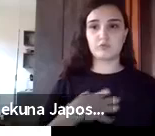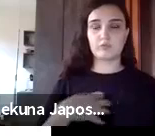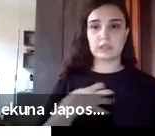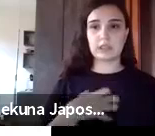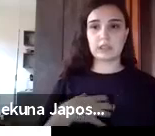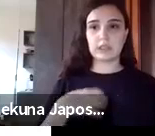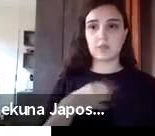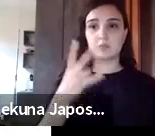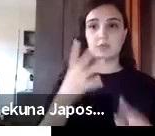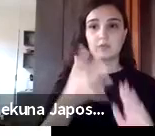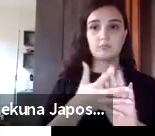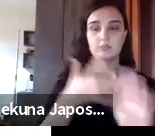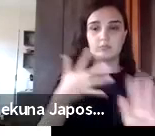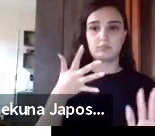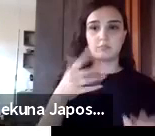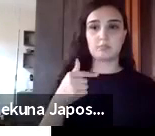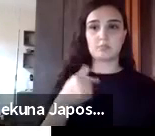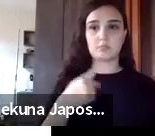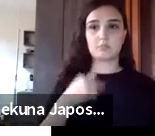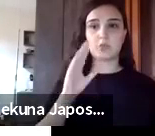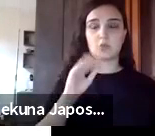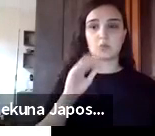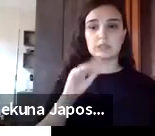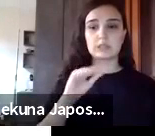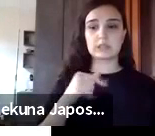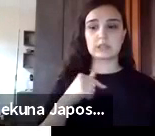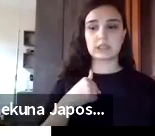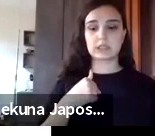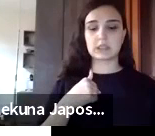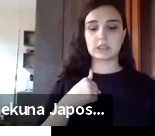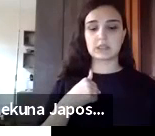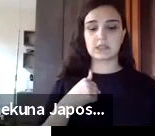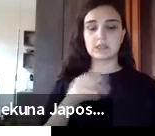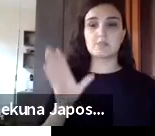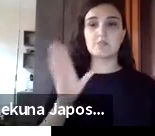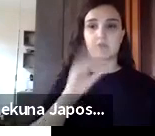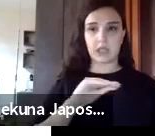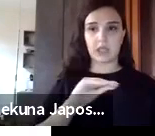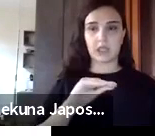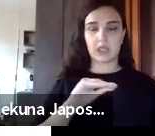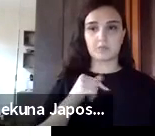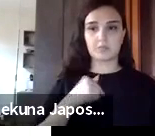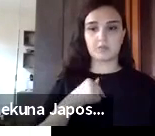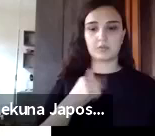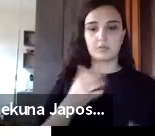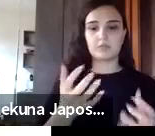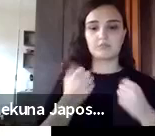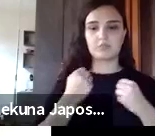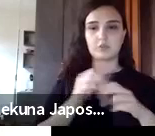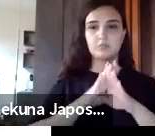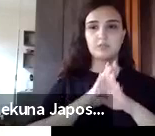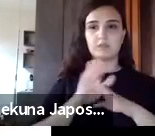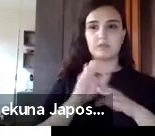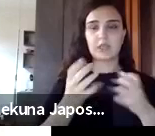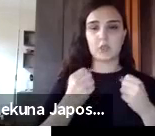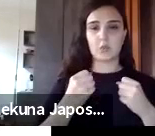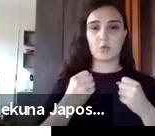გავიაზრებთ იმას, რომ მე, როდესაც მეტნაკლებად ვახერხებ, შევივსო ეს გაცემული